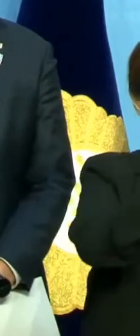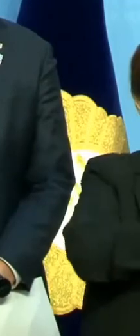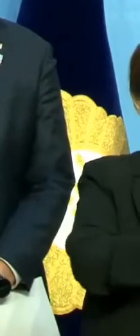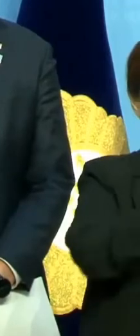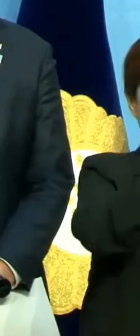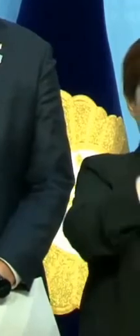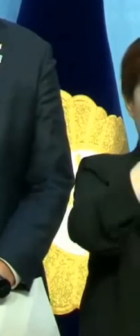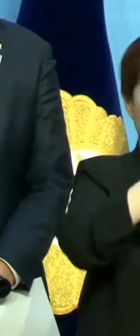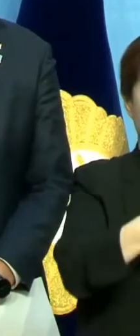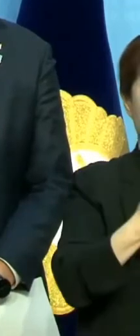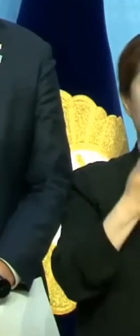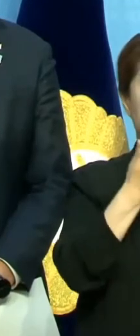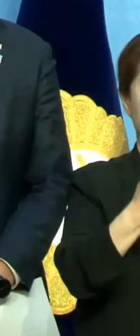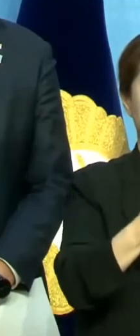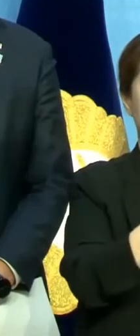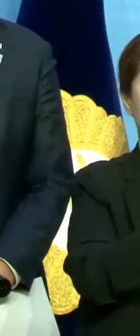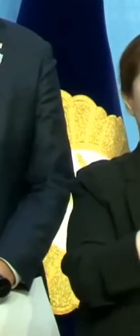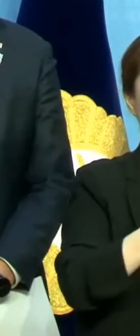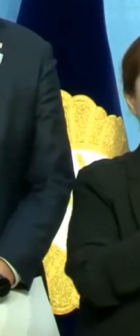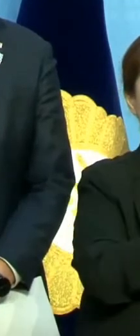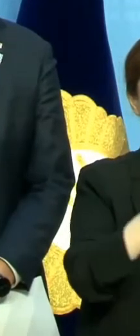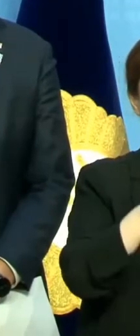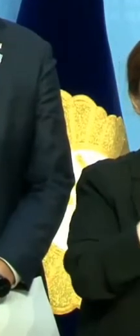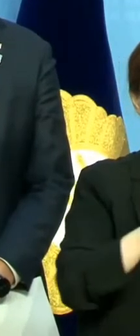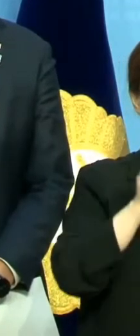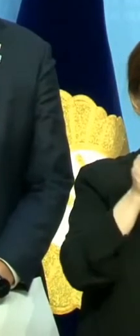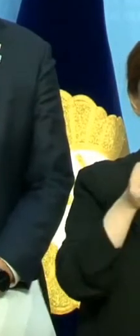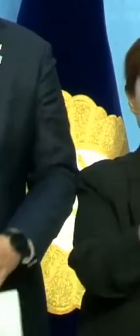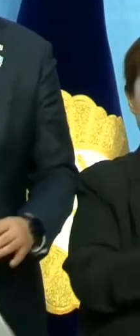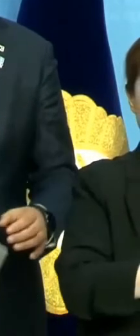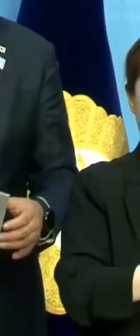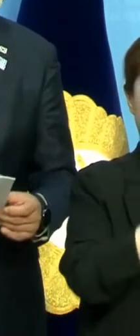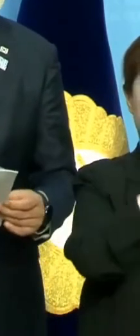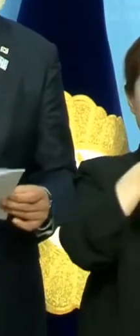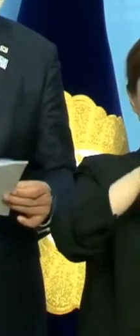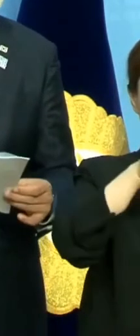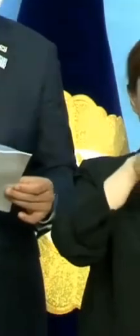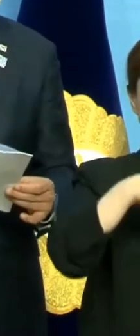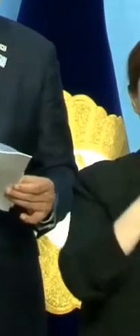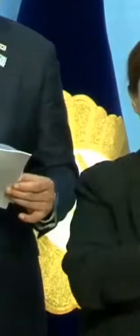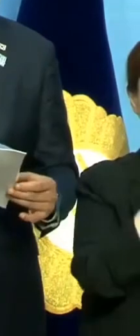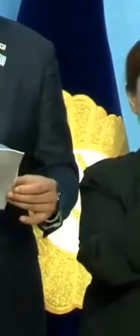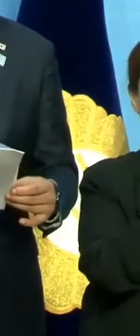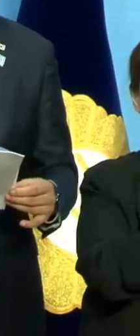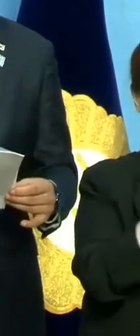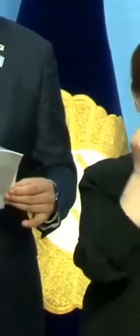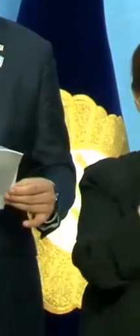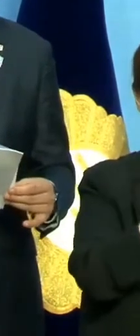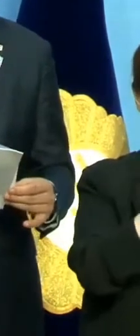기자회견문 낭독을 사랑과 운동의 위원장이신 박지훈 변호사께서 하시겠습니다.